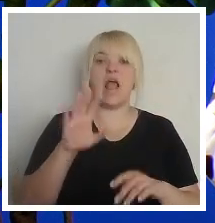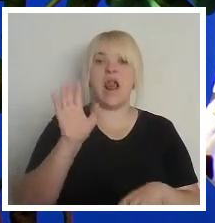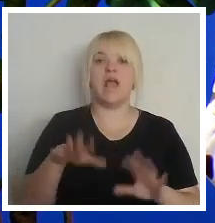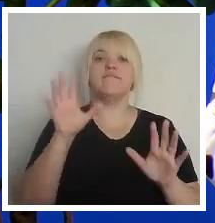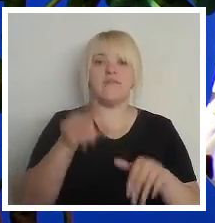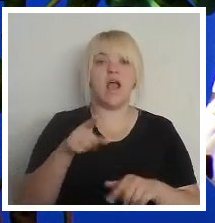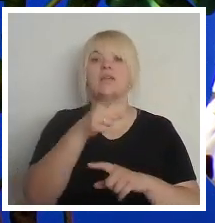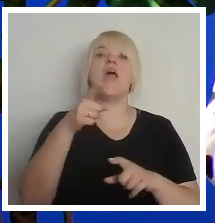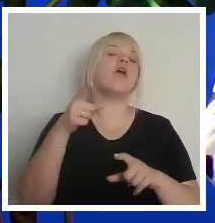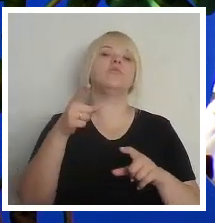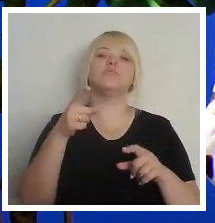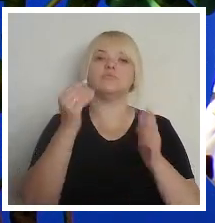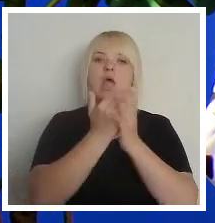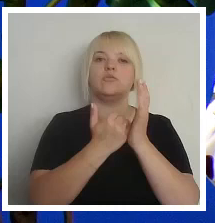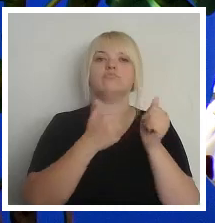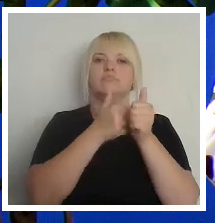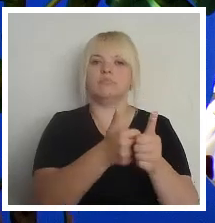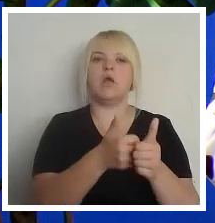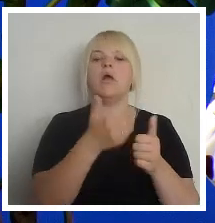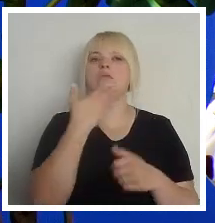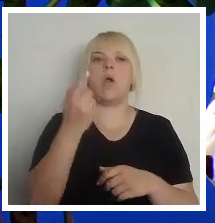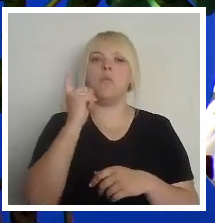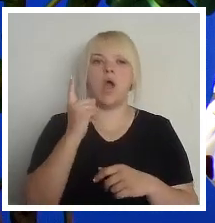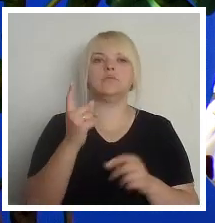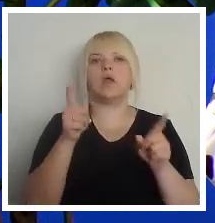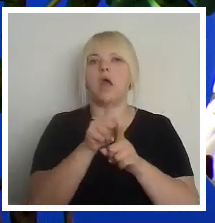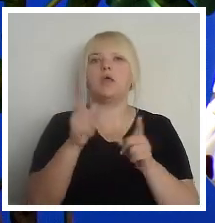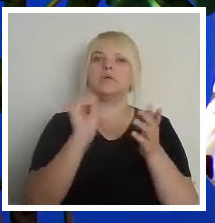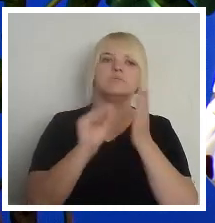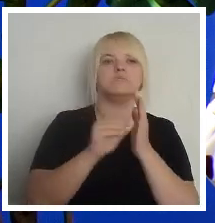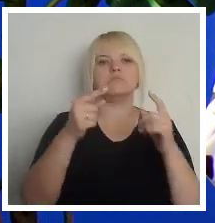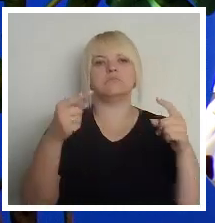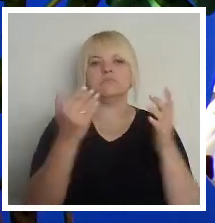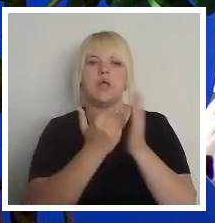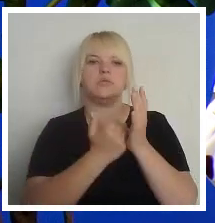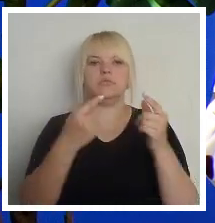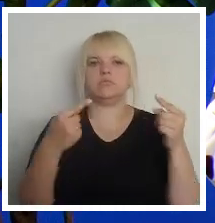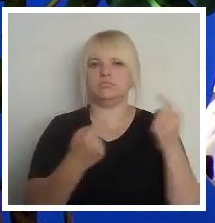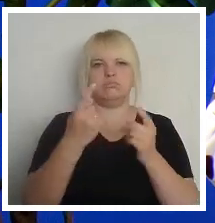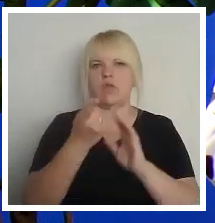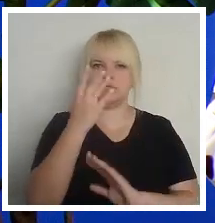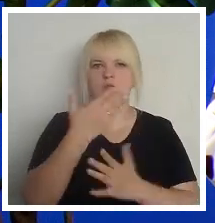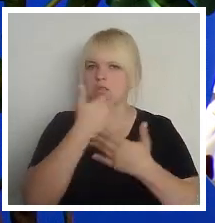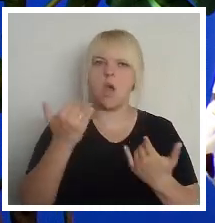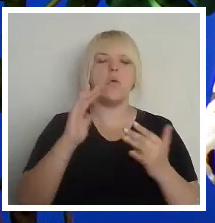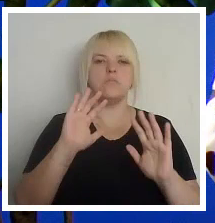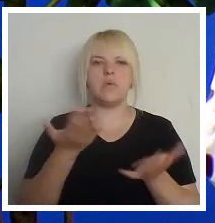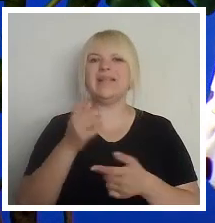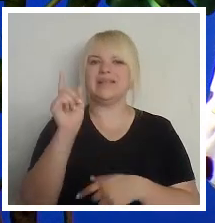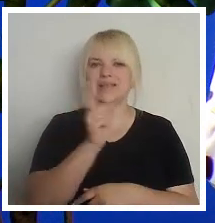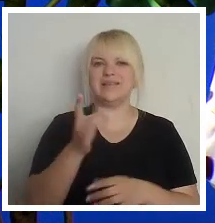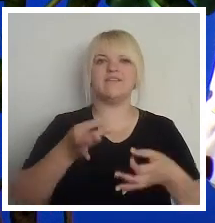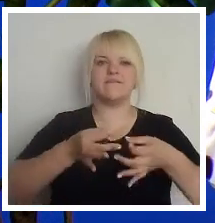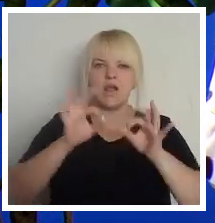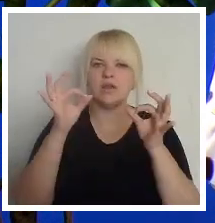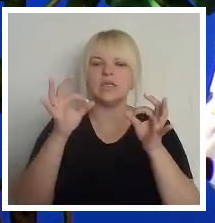saturā pēc principa nav aizliegta, nedz redakcionāli vai citādi satura, bet ir